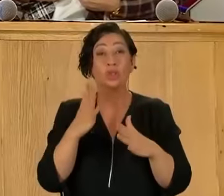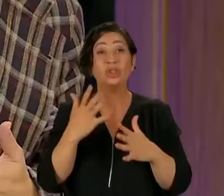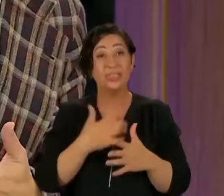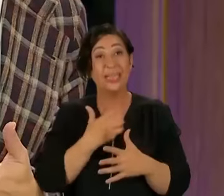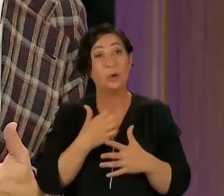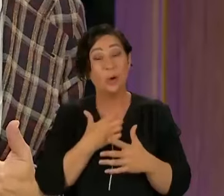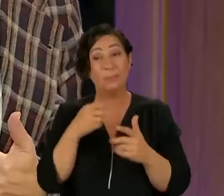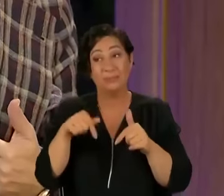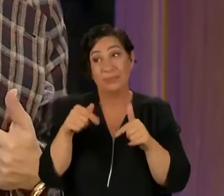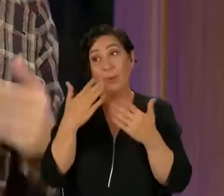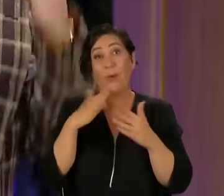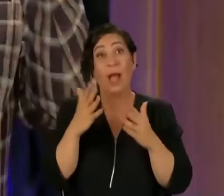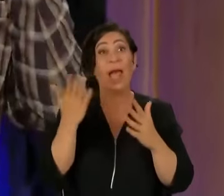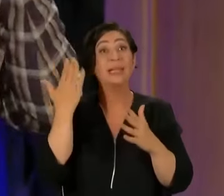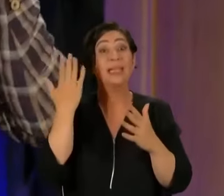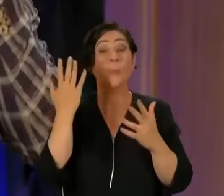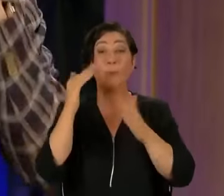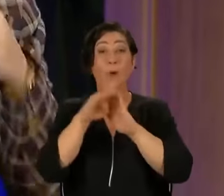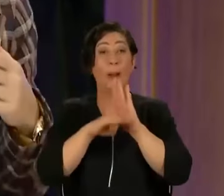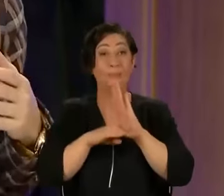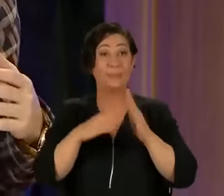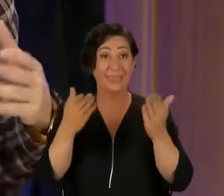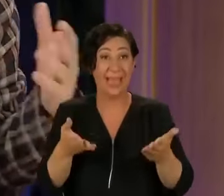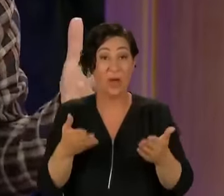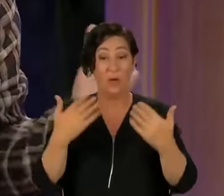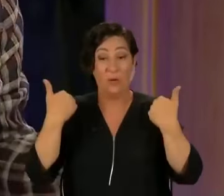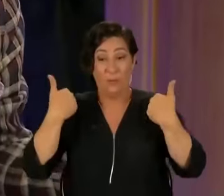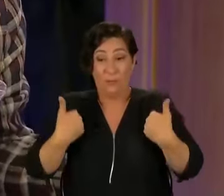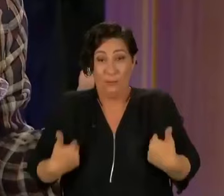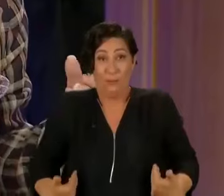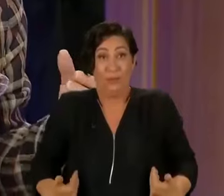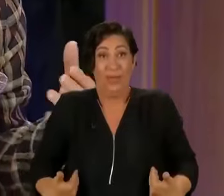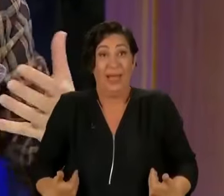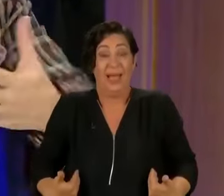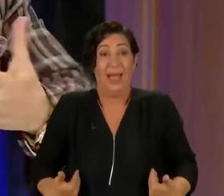size söylemek isterim yani. Eskiden programımızda